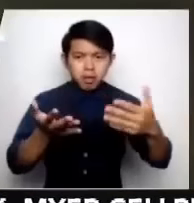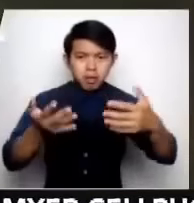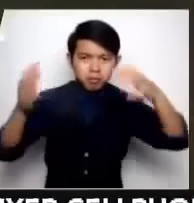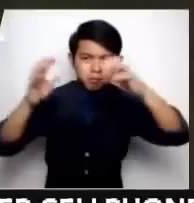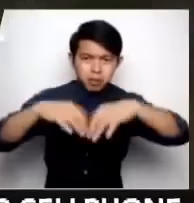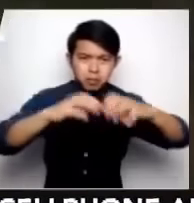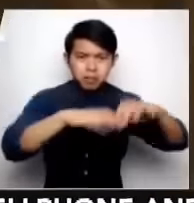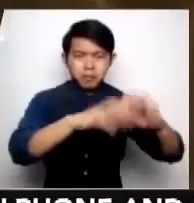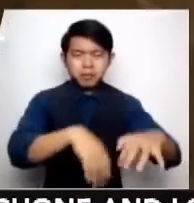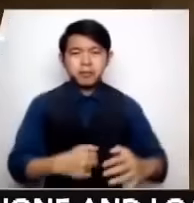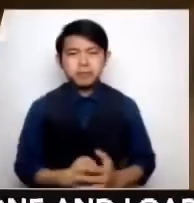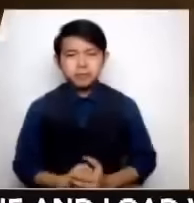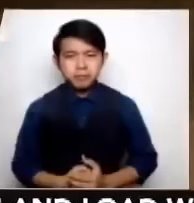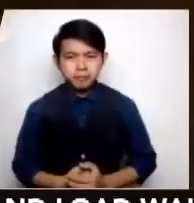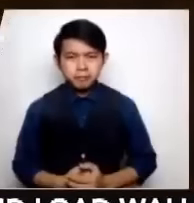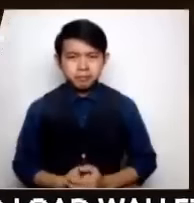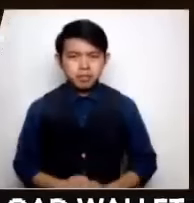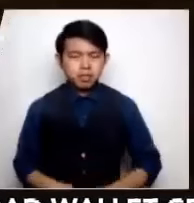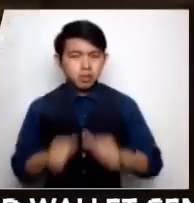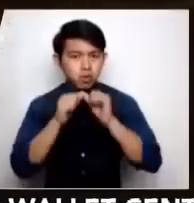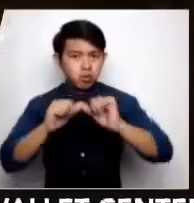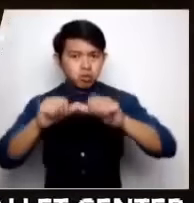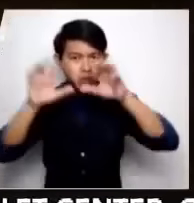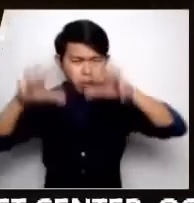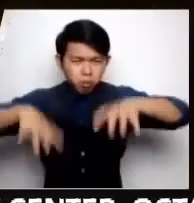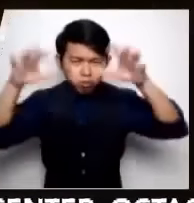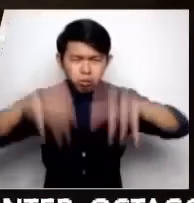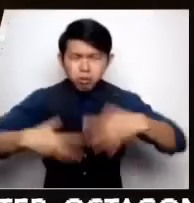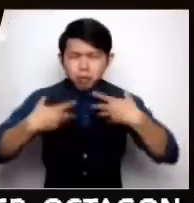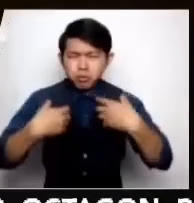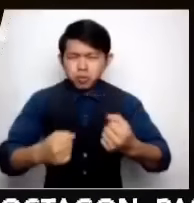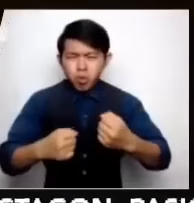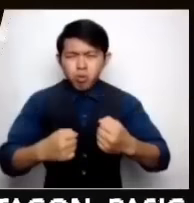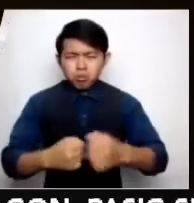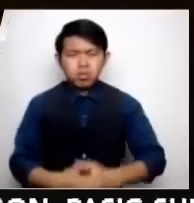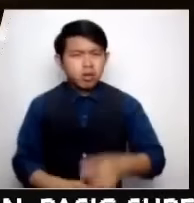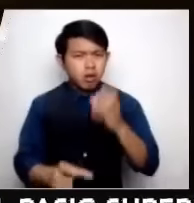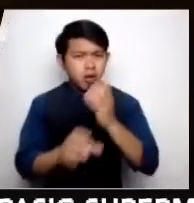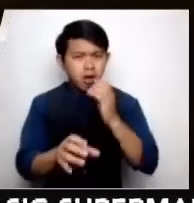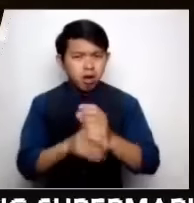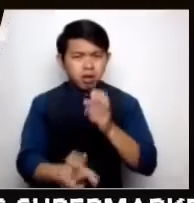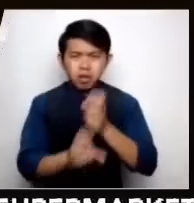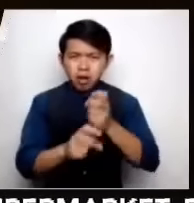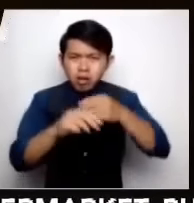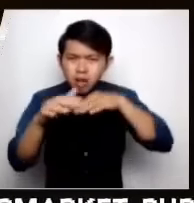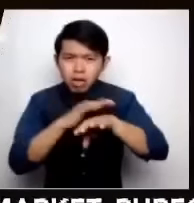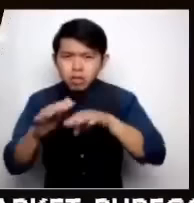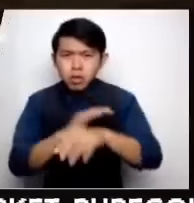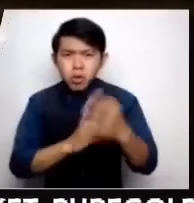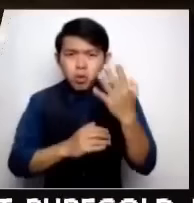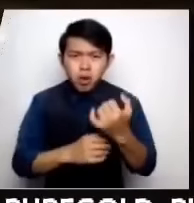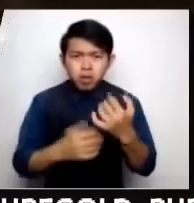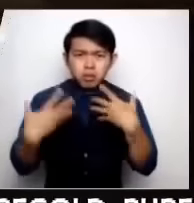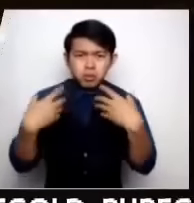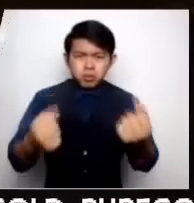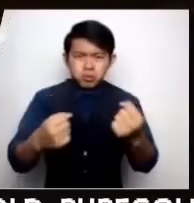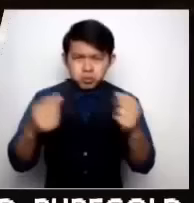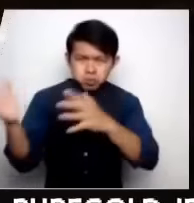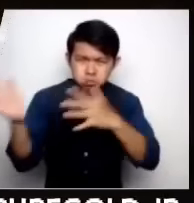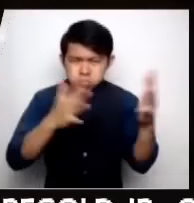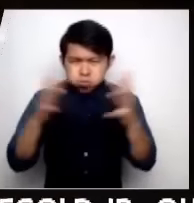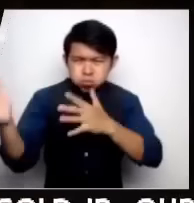Magdamag na umulan. Pahirapan na yung magdaan ng mga sasakyan sa kalsada dahil na rin sa mga humambalang na poste ng kuryente at